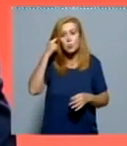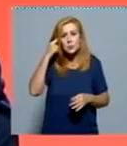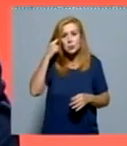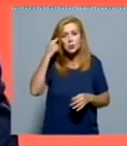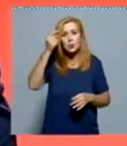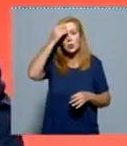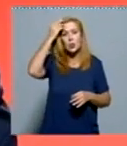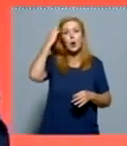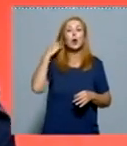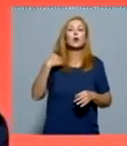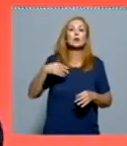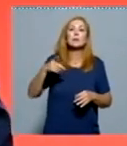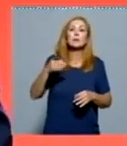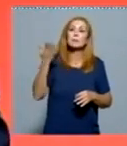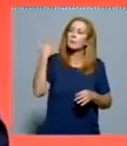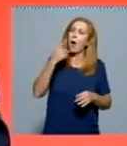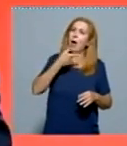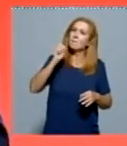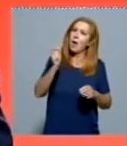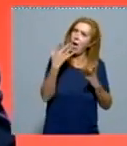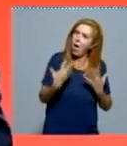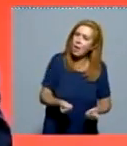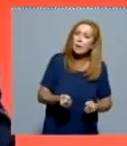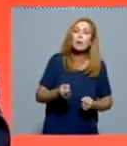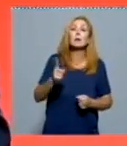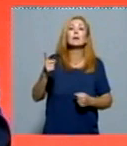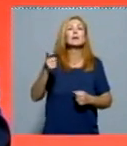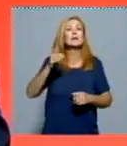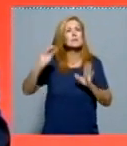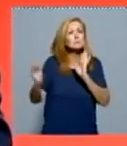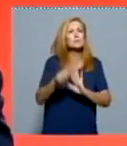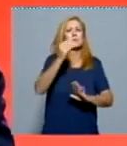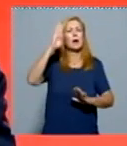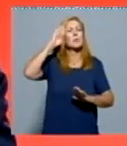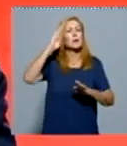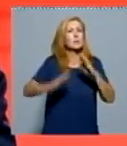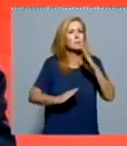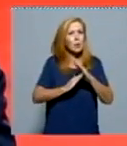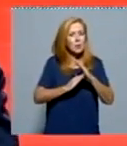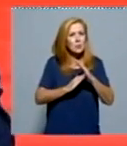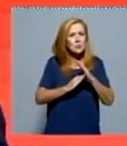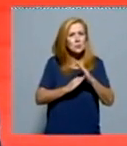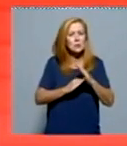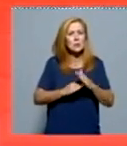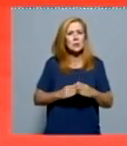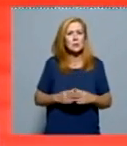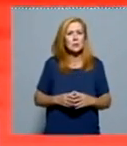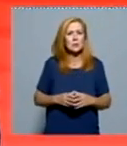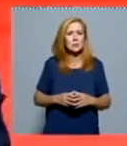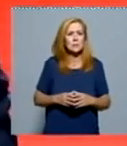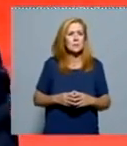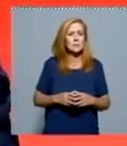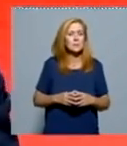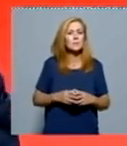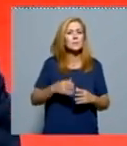η κυβέρνηση έχασε μια ευκαιρία μετά την εκλογή Biden και την